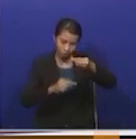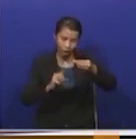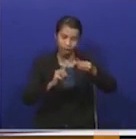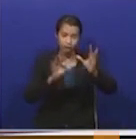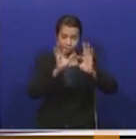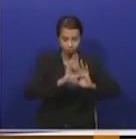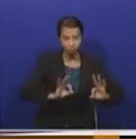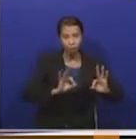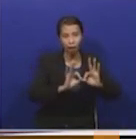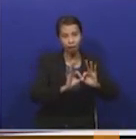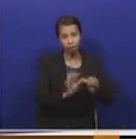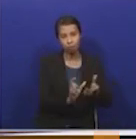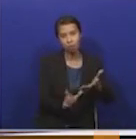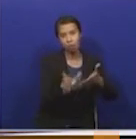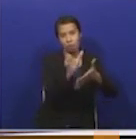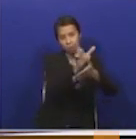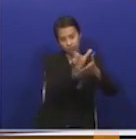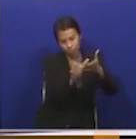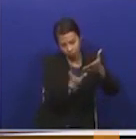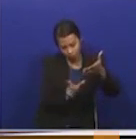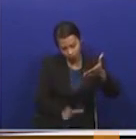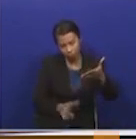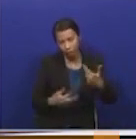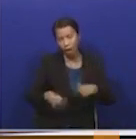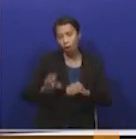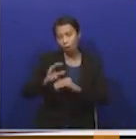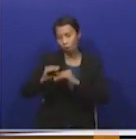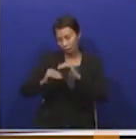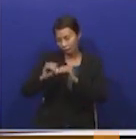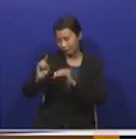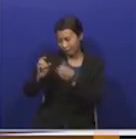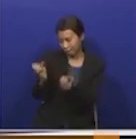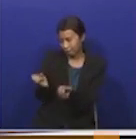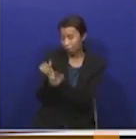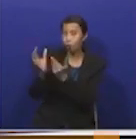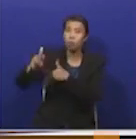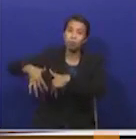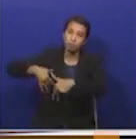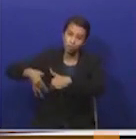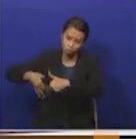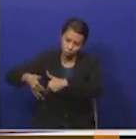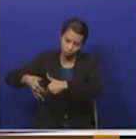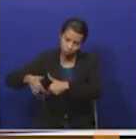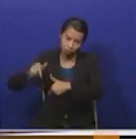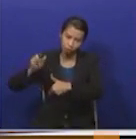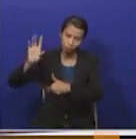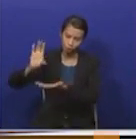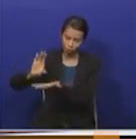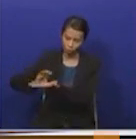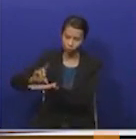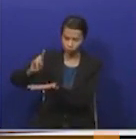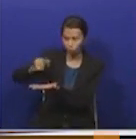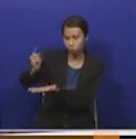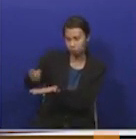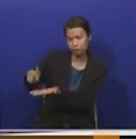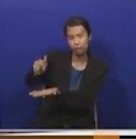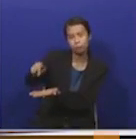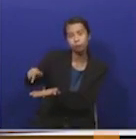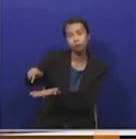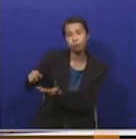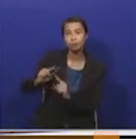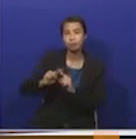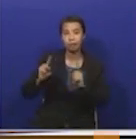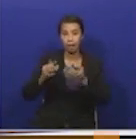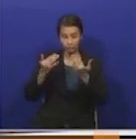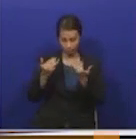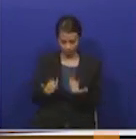จะต้องคงไว้โครงการใดมีผลกระทบกับประชาชนที่ไม่สมควรโดนตัดนะคะแต่วันนี้ดิฉันขอ